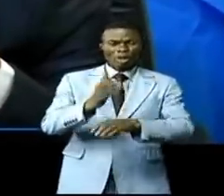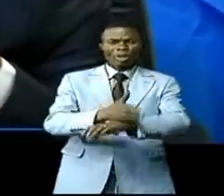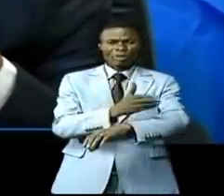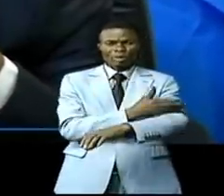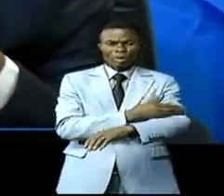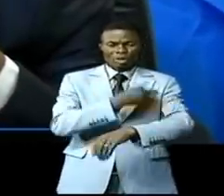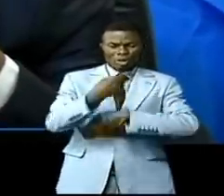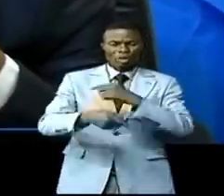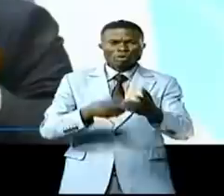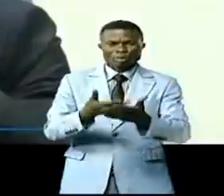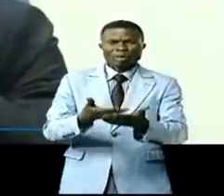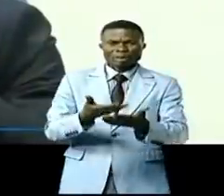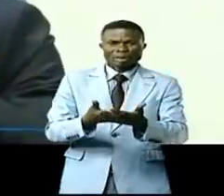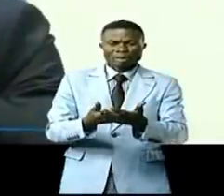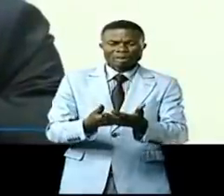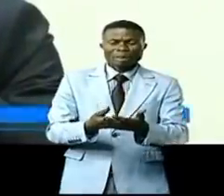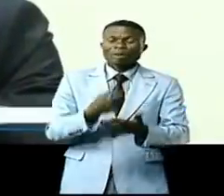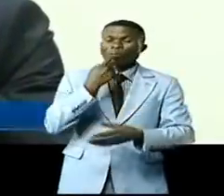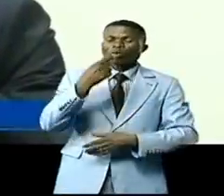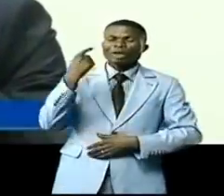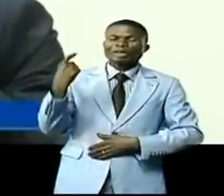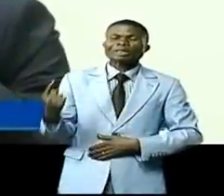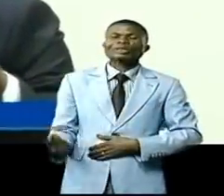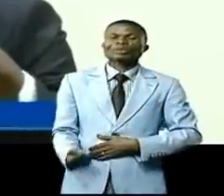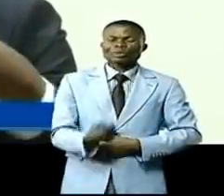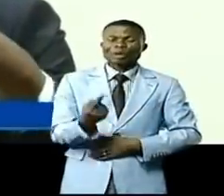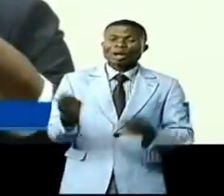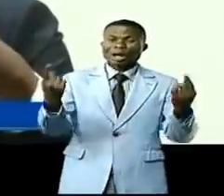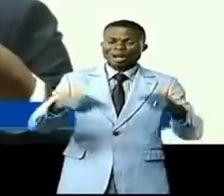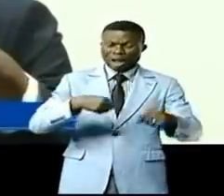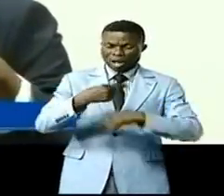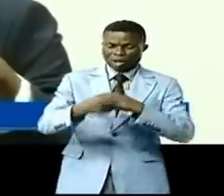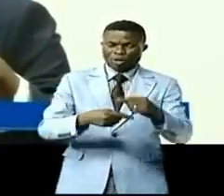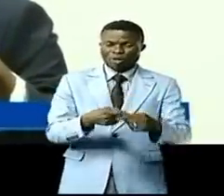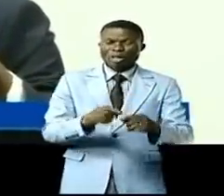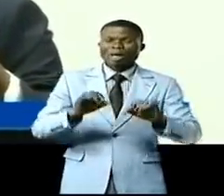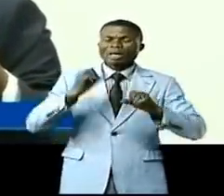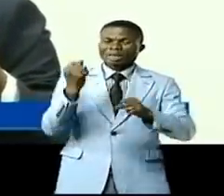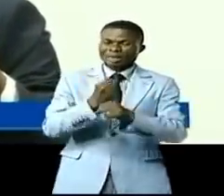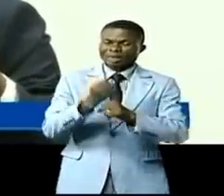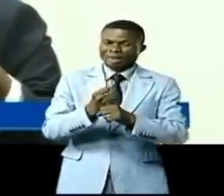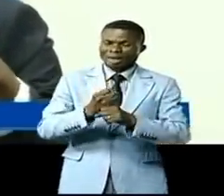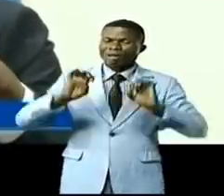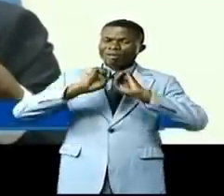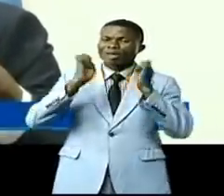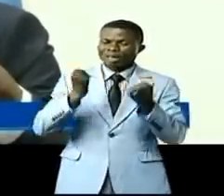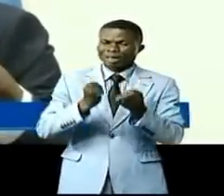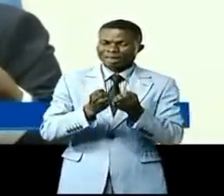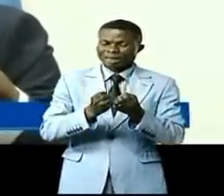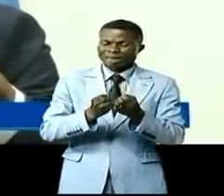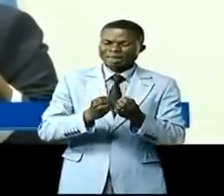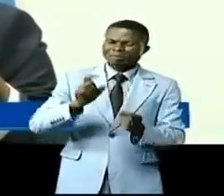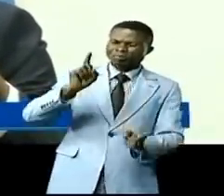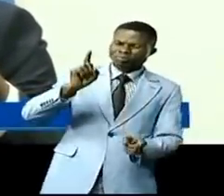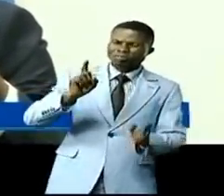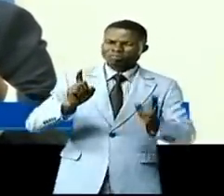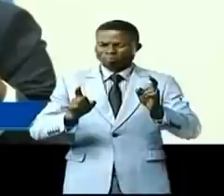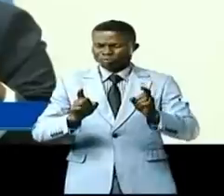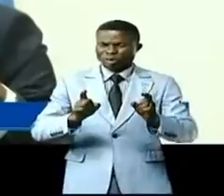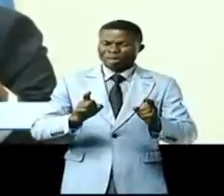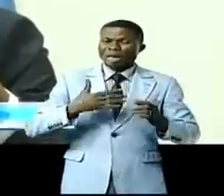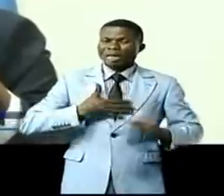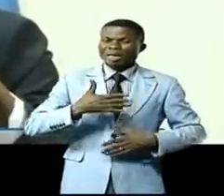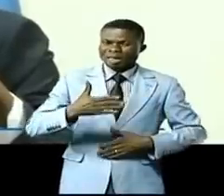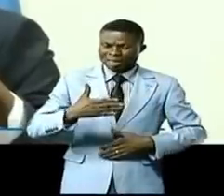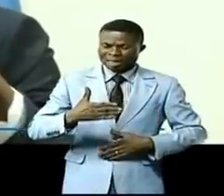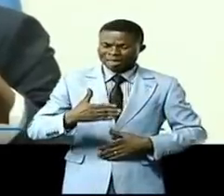d'être franchis. J'ai toujours dit que lorsqu'on commence un investissement, c'est un risque qu'on prend, mais un risque